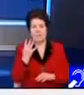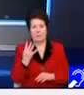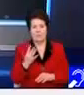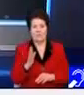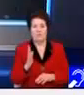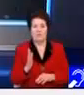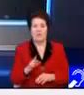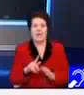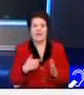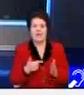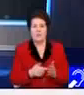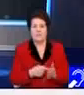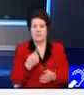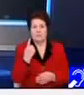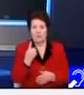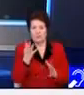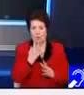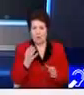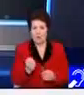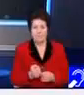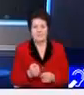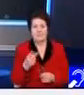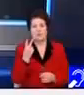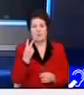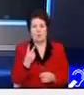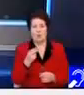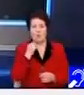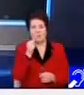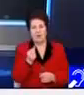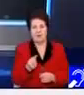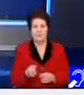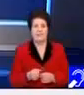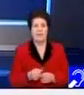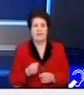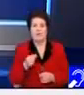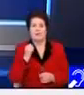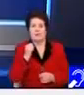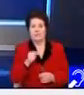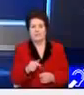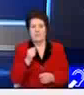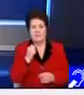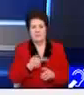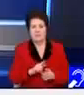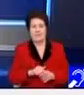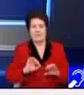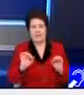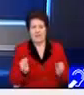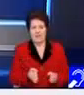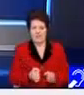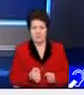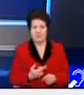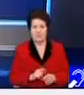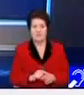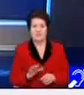Celsius. În capitală așteptăm 1 grad în această noapte și în jur de 2 grade mâine la prânz. În România, vremea va fi tot mai rece, maxima